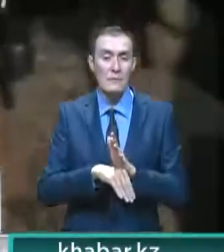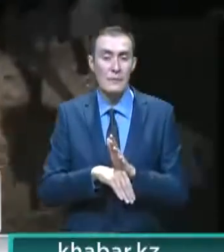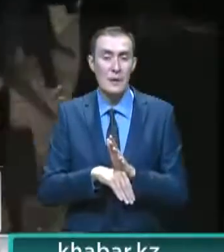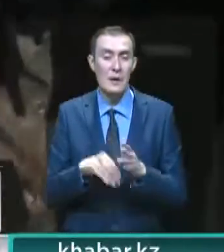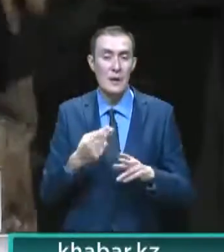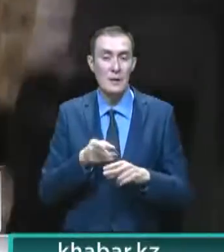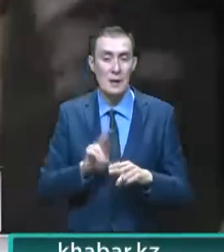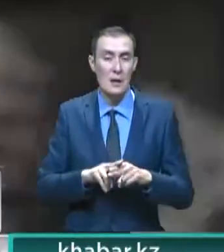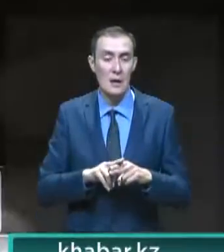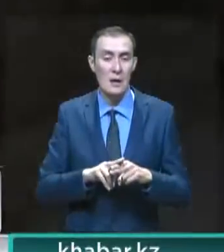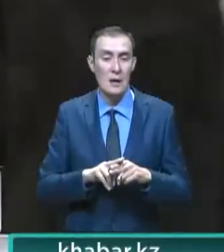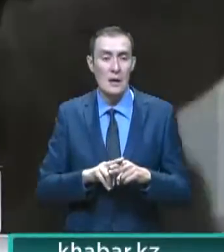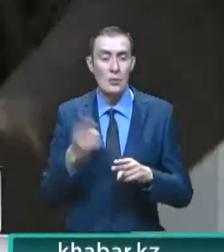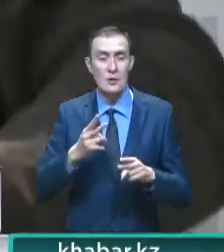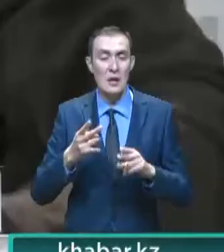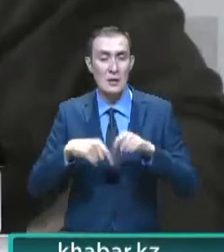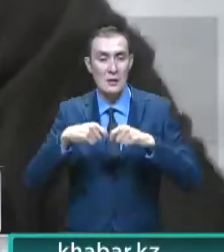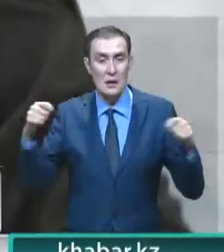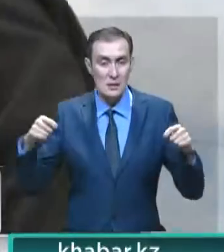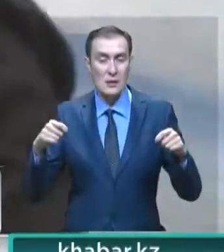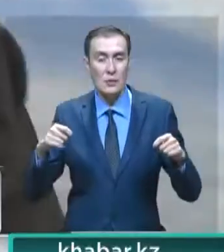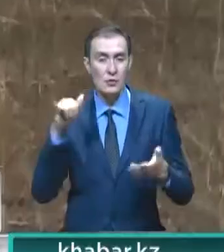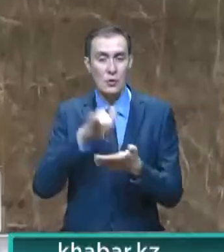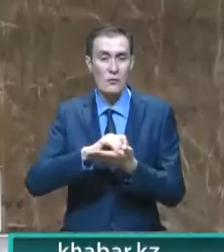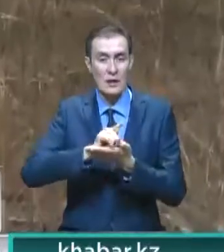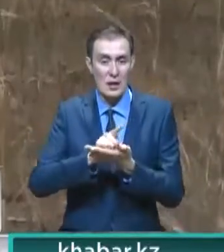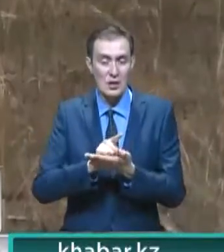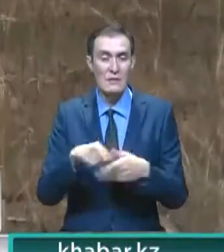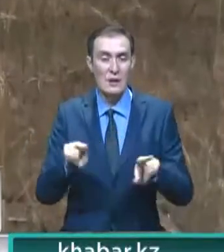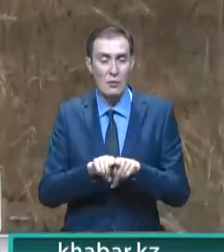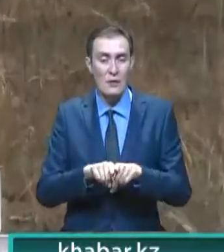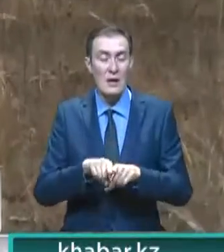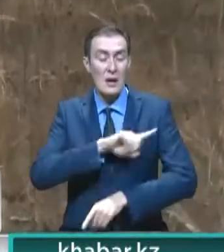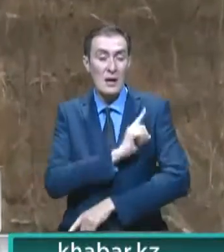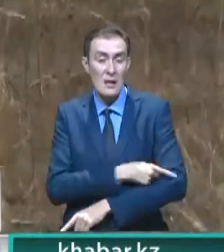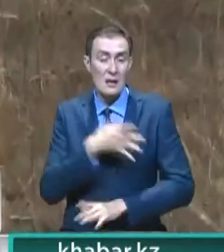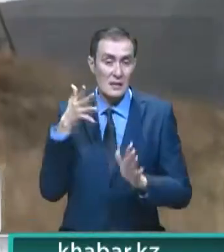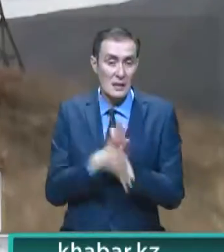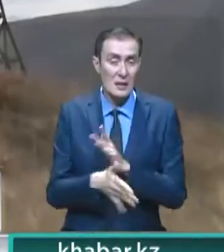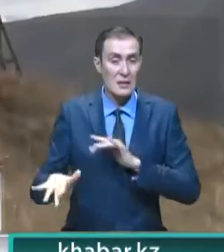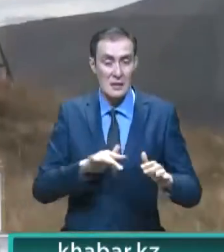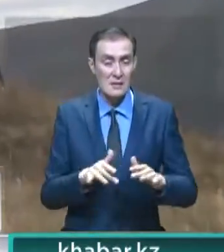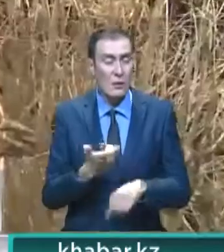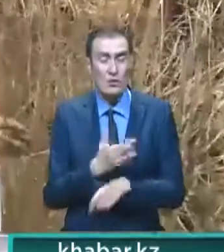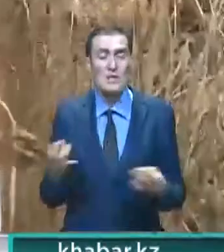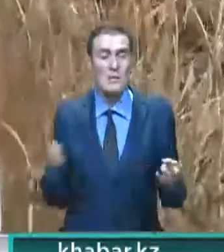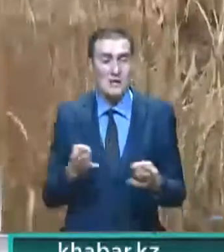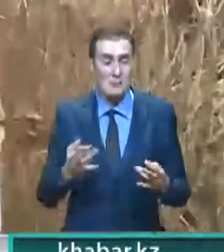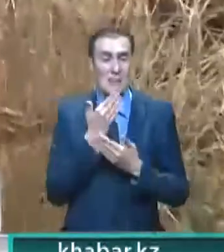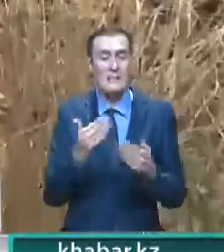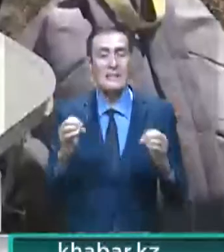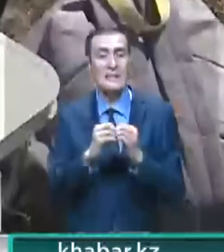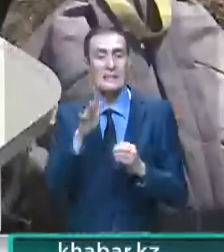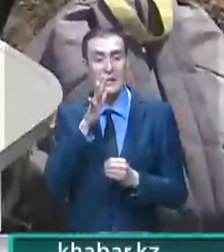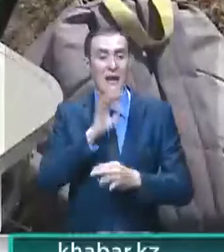– это просыпка косы. Установка датчиков. И столь энергозатратные действия как никогда актуальны. За последние